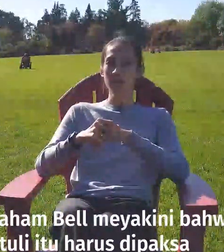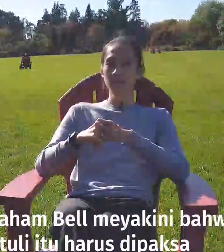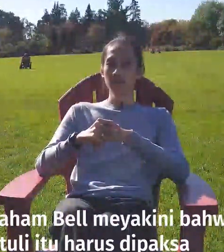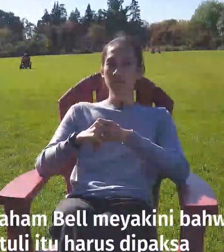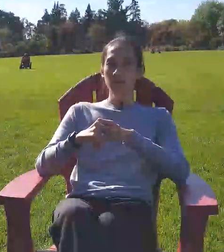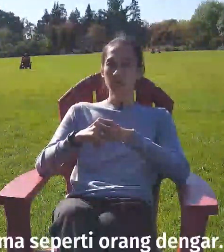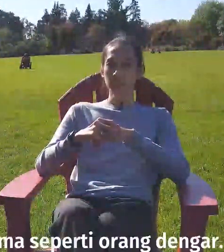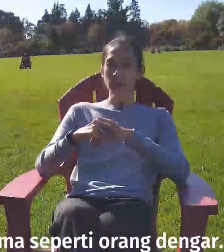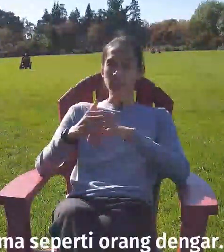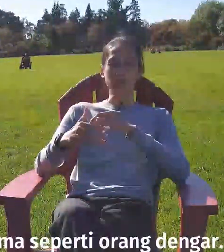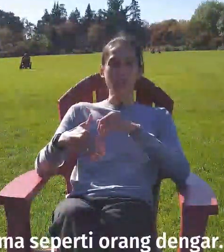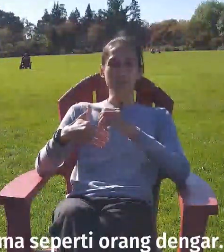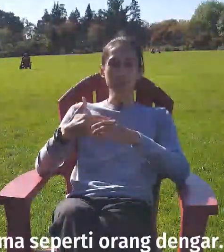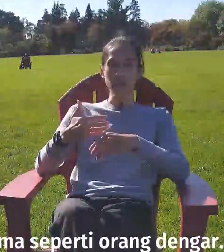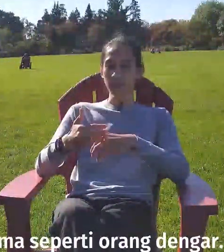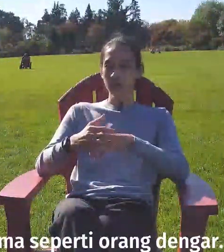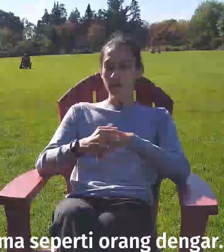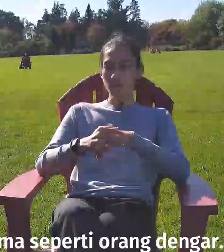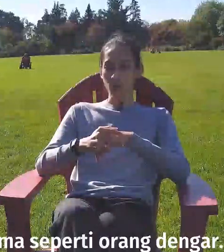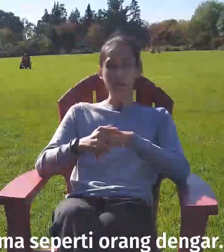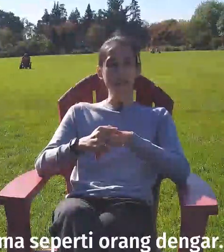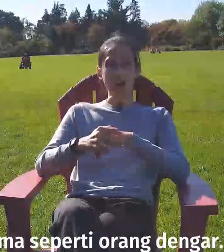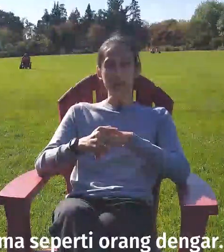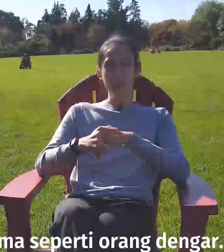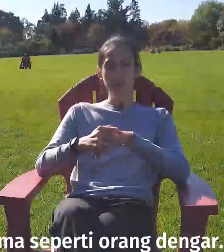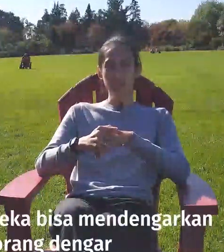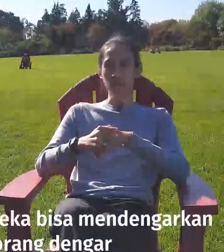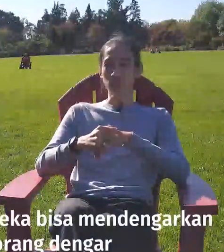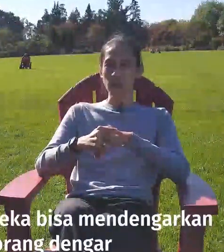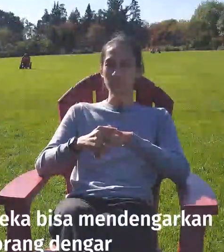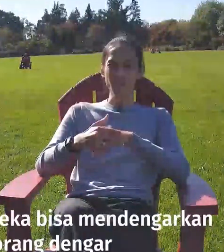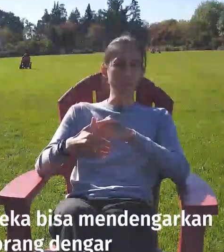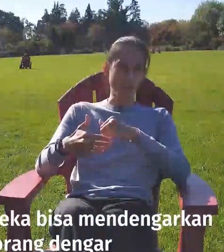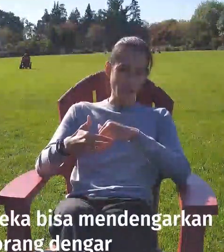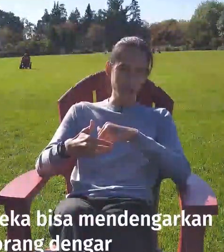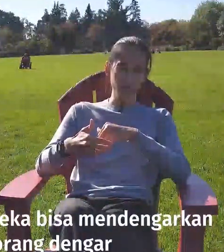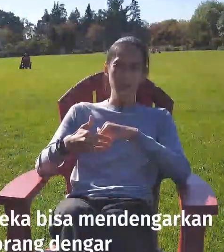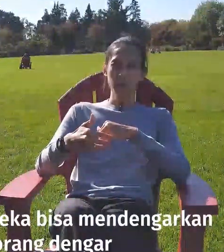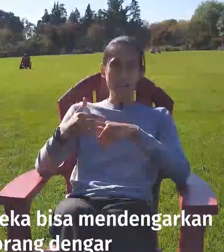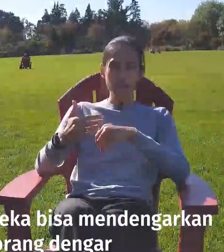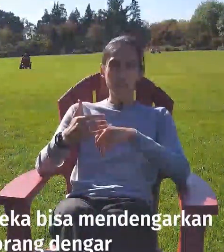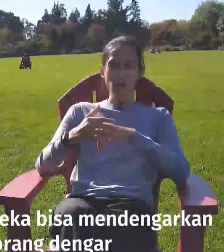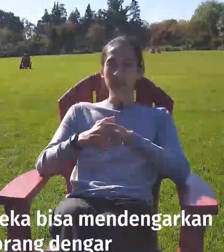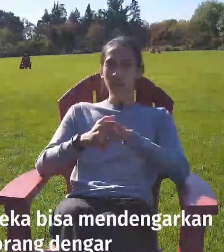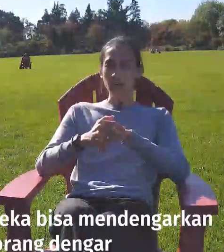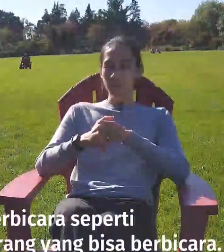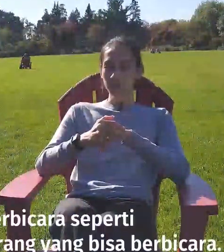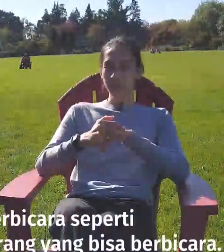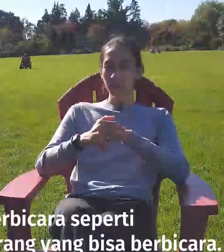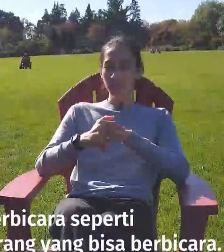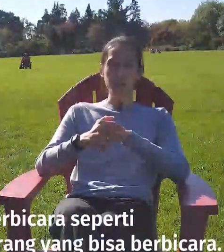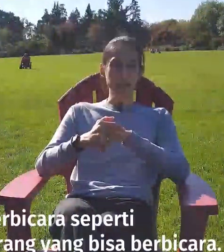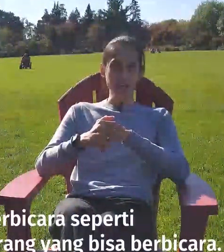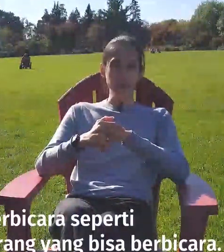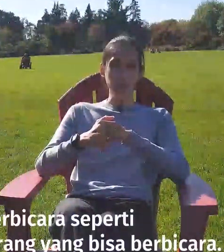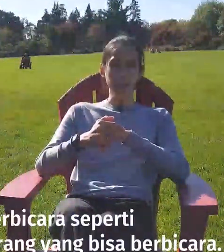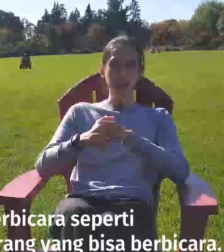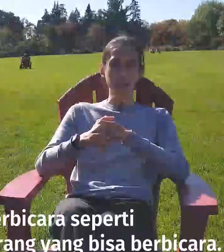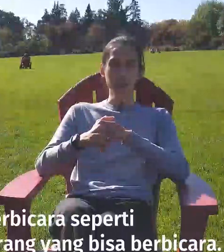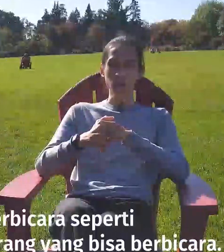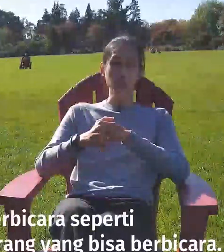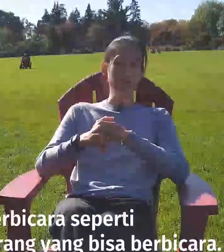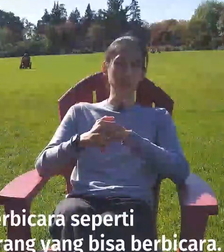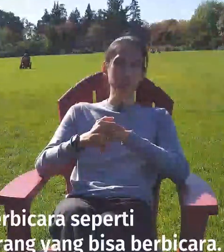dipaksa e bertata krama seperti orang dengar yaitu mereka bisa mendengarkan layaknya orang dengar dan bisa berbicara